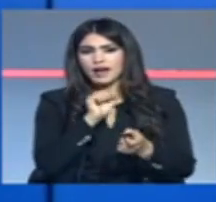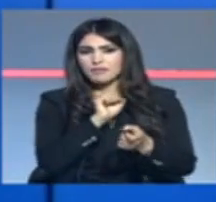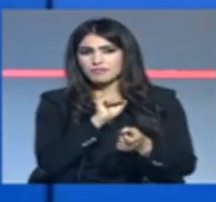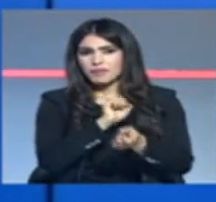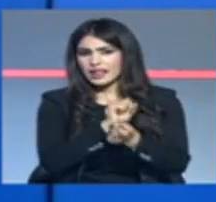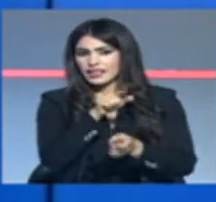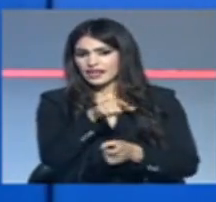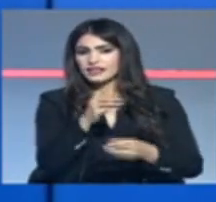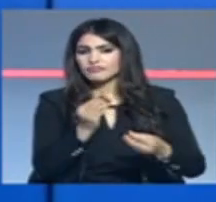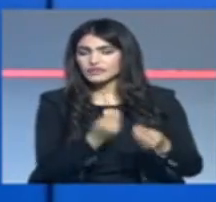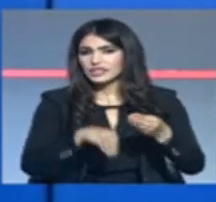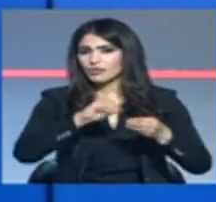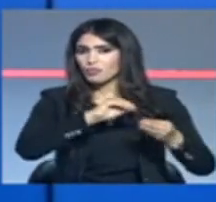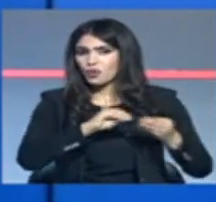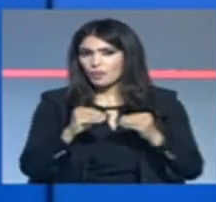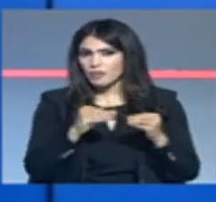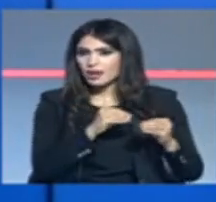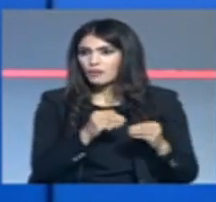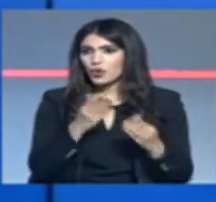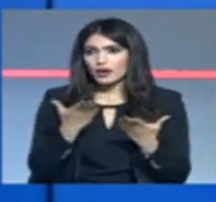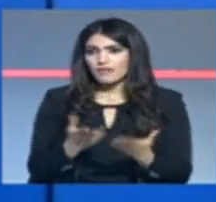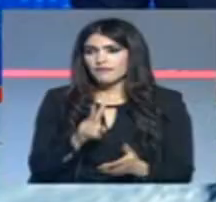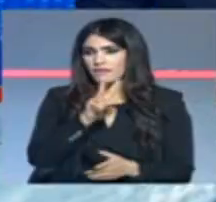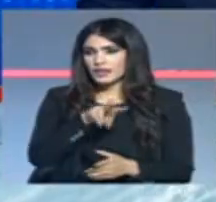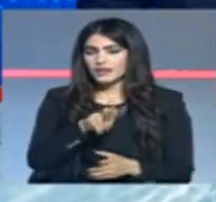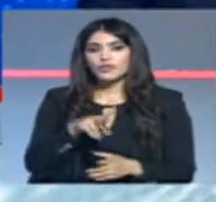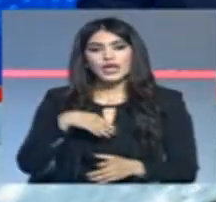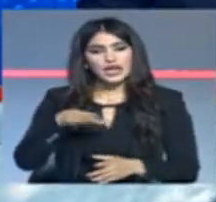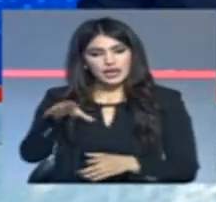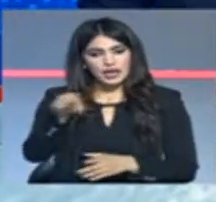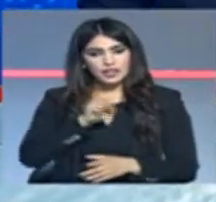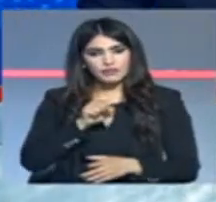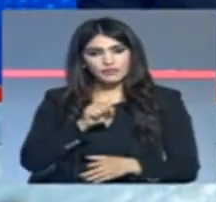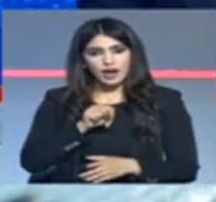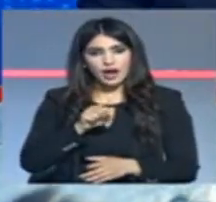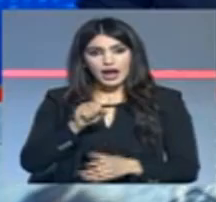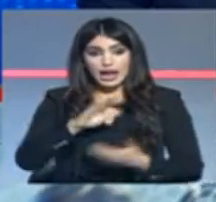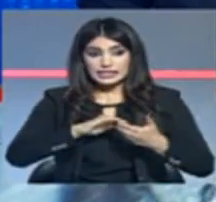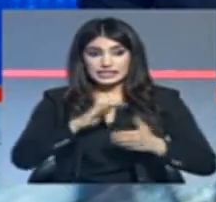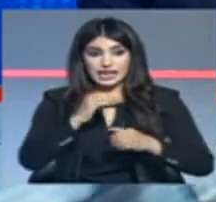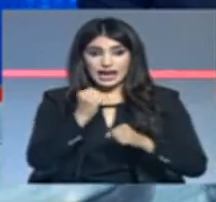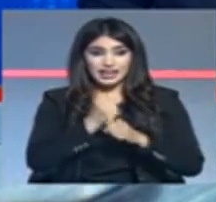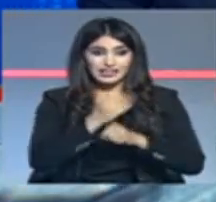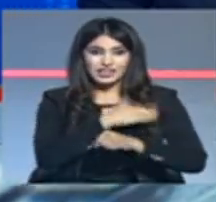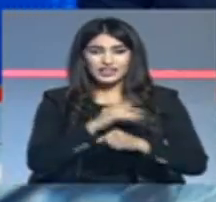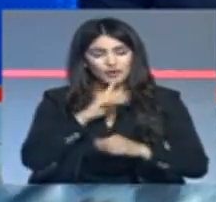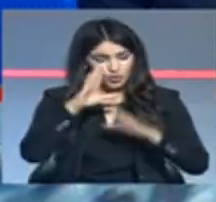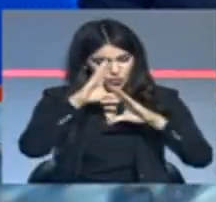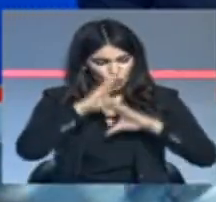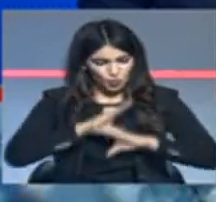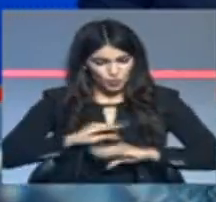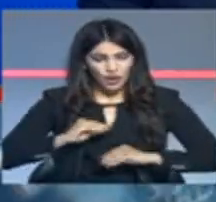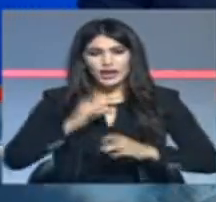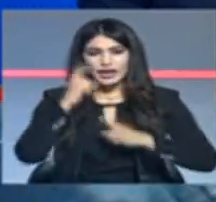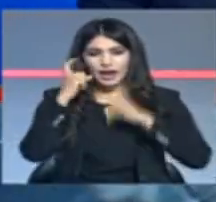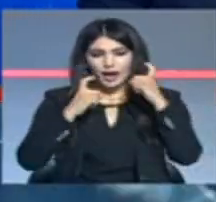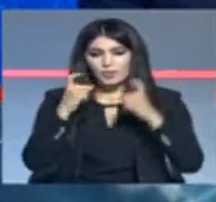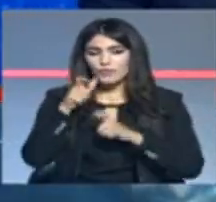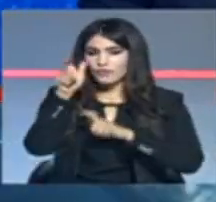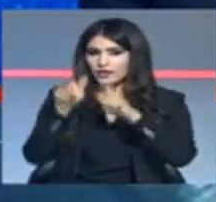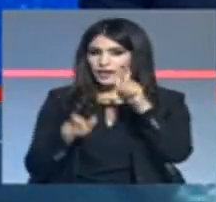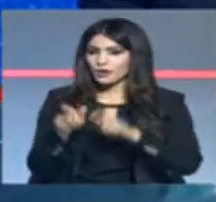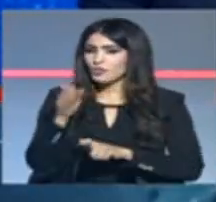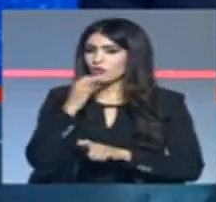ازمت الامور، وانا الحقيقه ندعو لوجات باش معناتها شويه ضبط النفس ويخمم في مصلحه